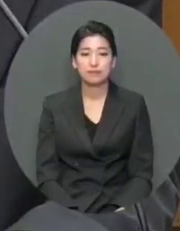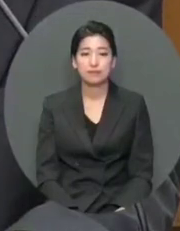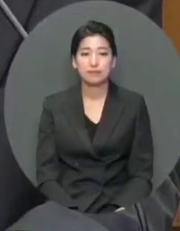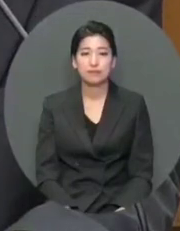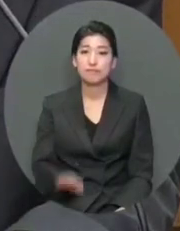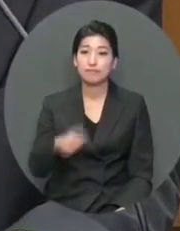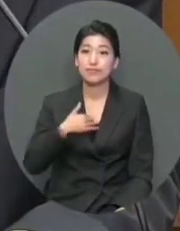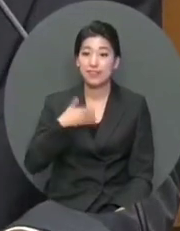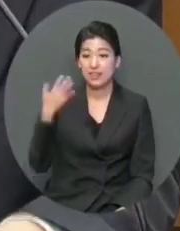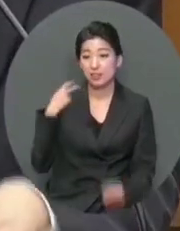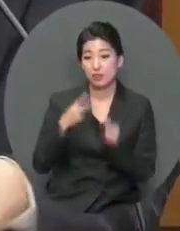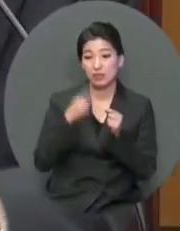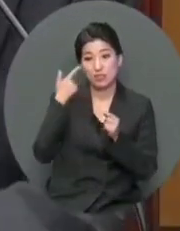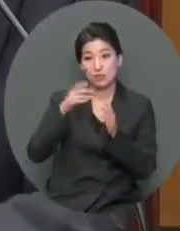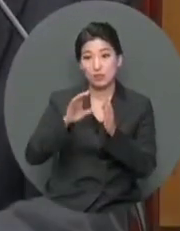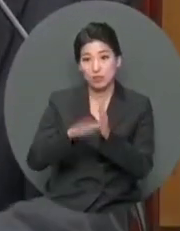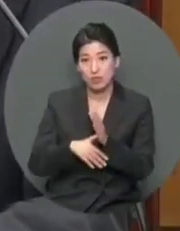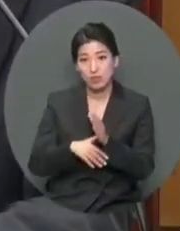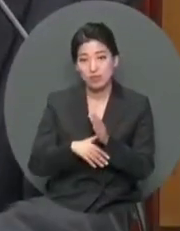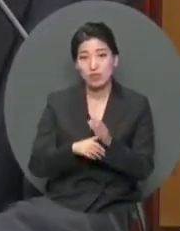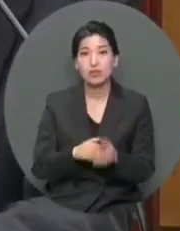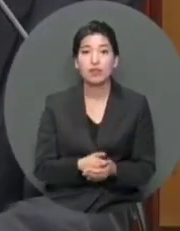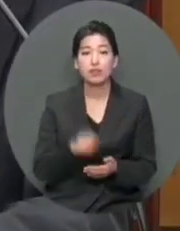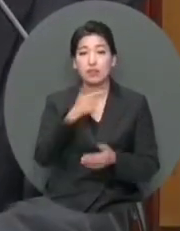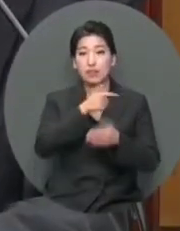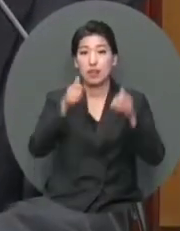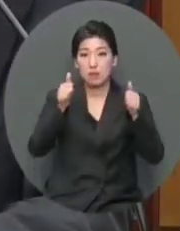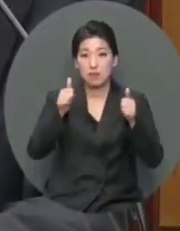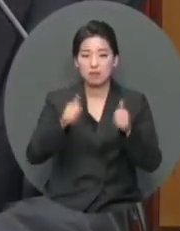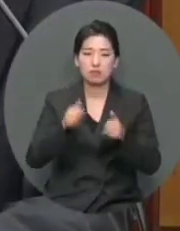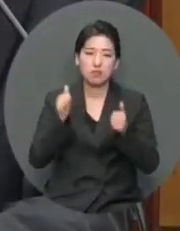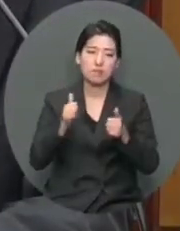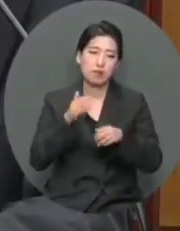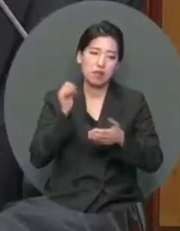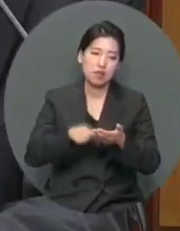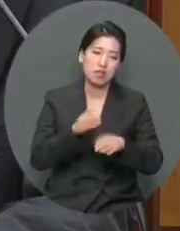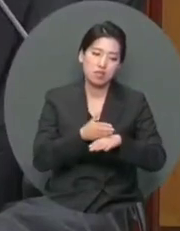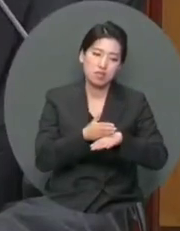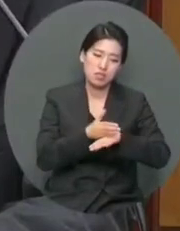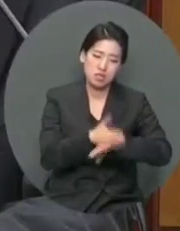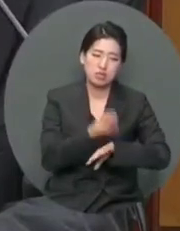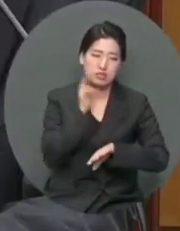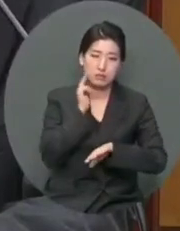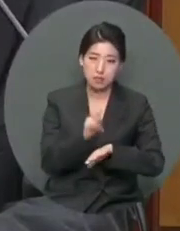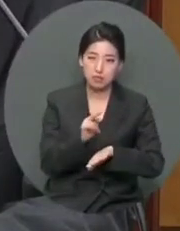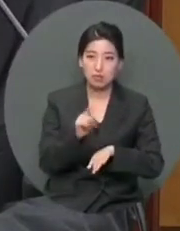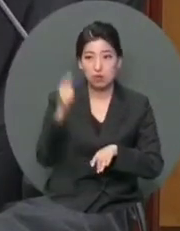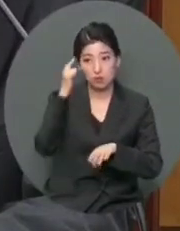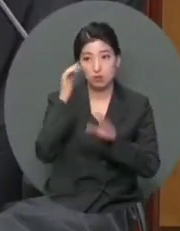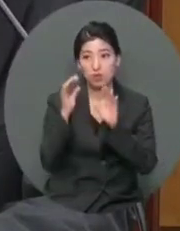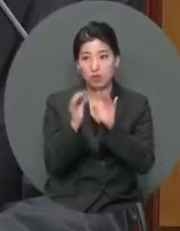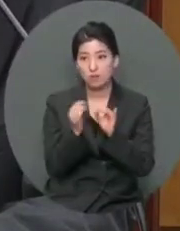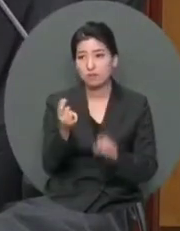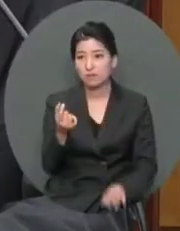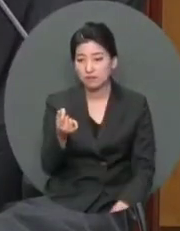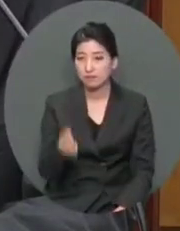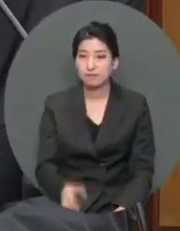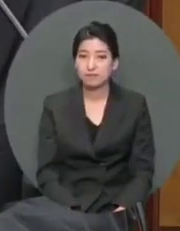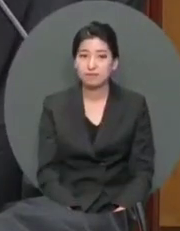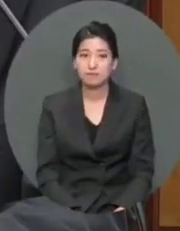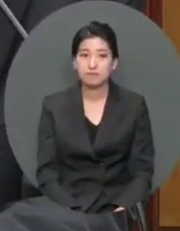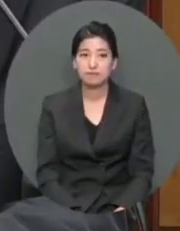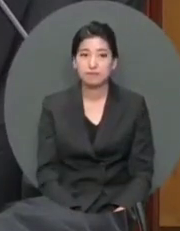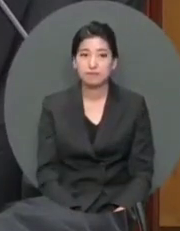상고심의 재판 지연이 굉장히 심각하다라는 취지로 말씀하셨고 거기에 대해서는 후보자님께서는 여러 가지